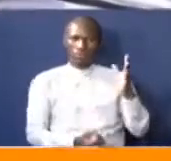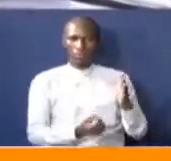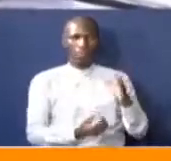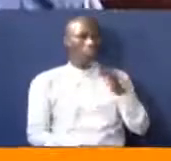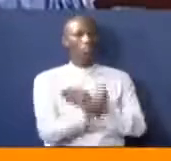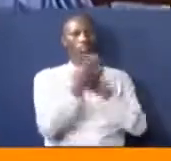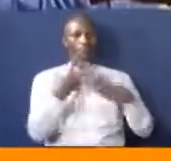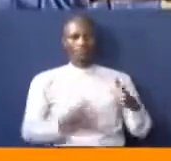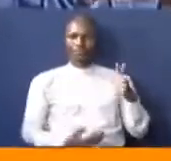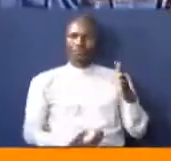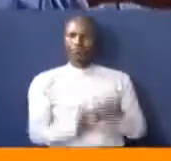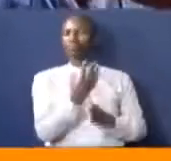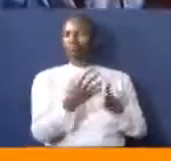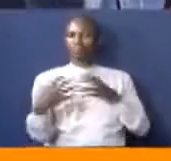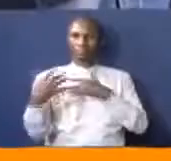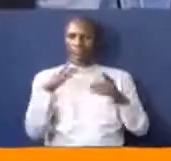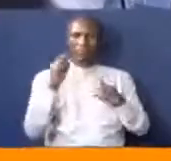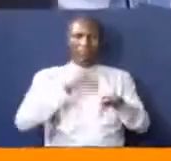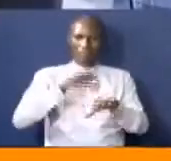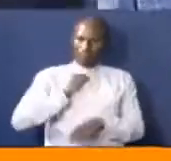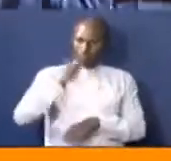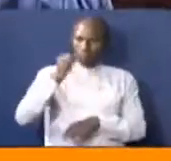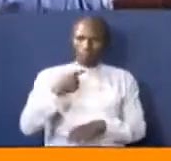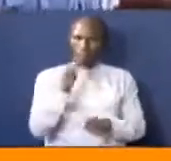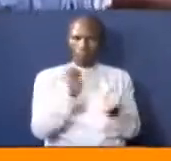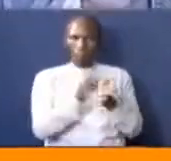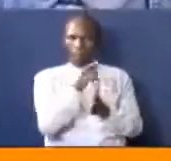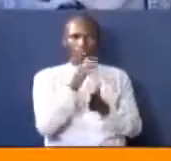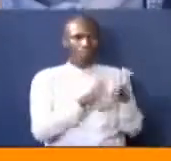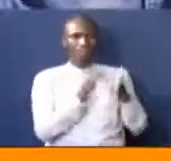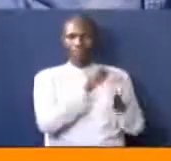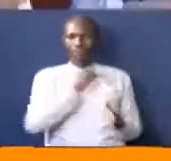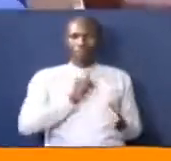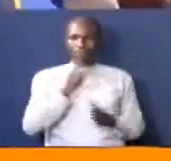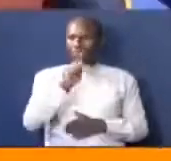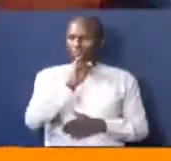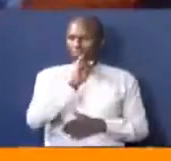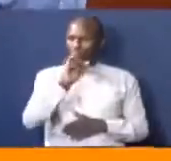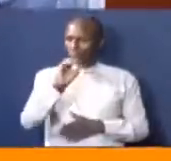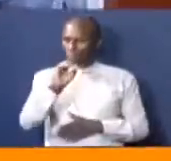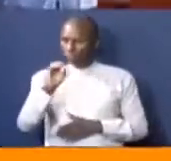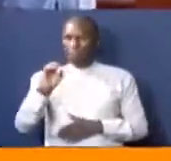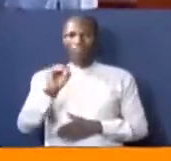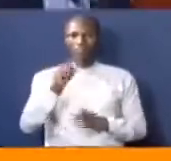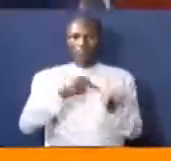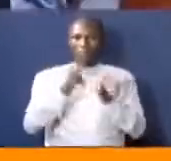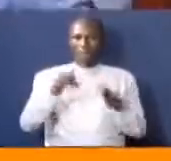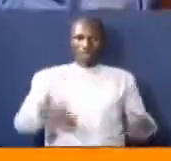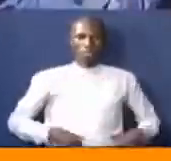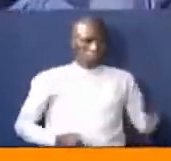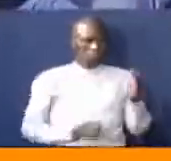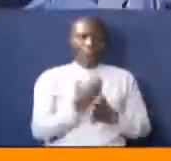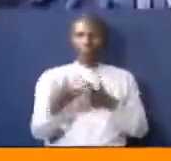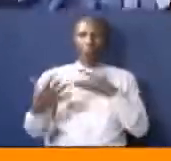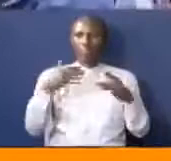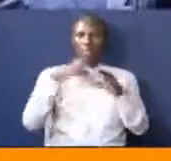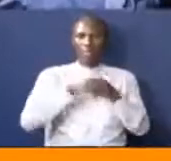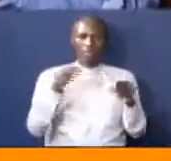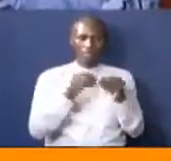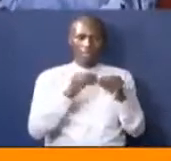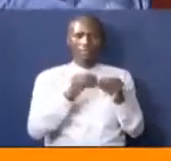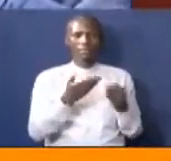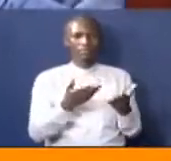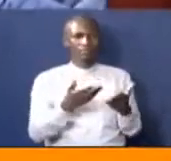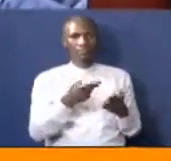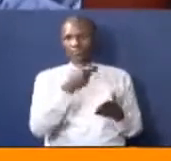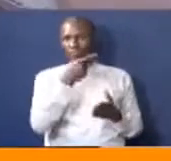idoko vindani ya siasa wala na wote sinze kesia kana senator kiyo nuna hivyo tangudhu ya mwika kuwete nduwithi umba nwone kana mkuta nwone wandonge